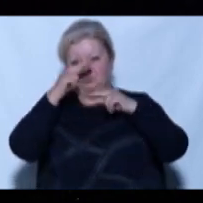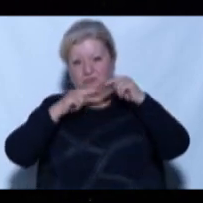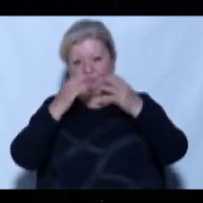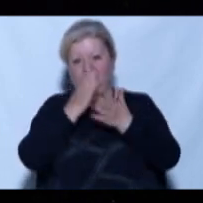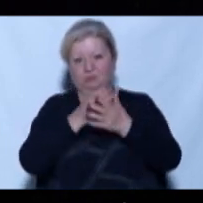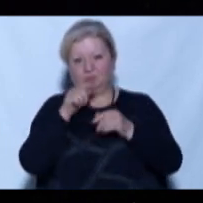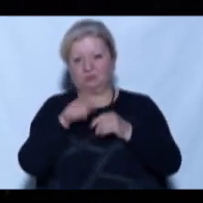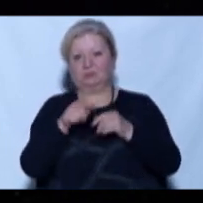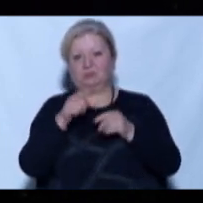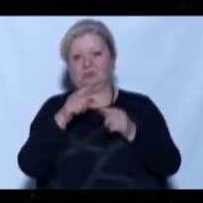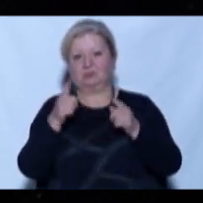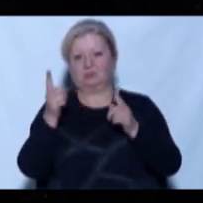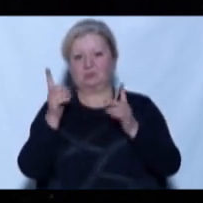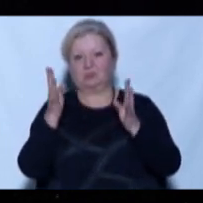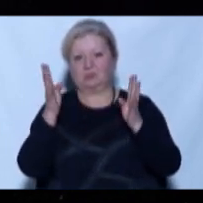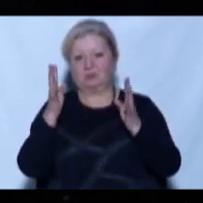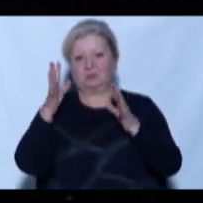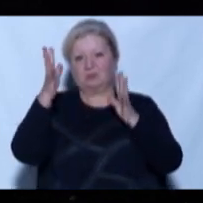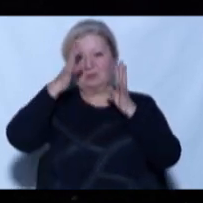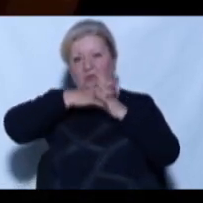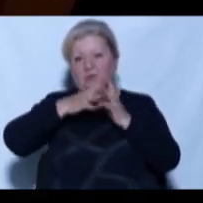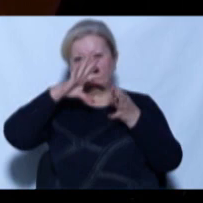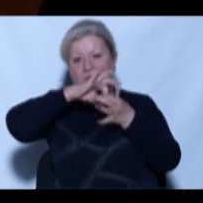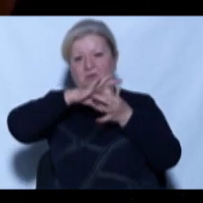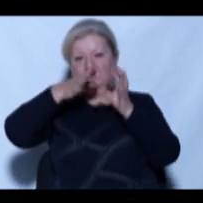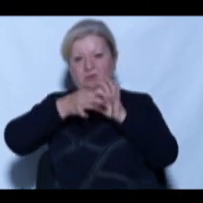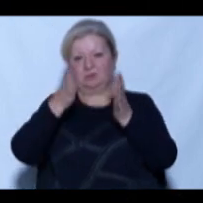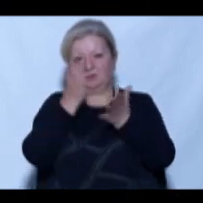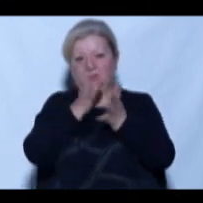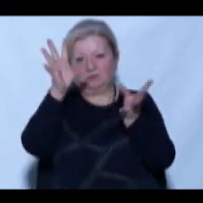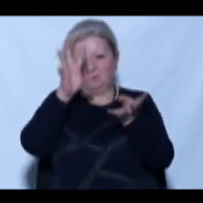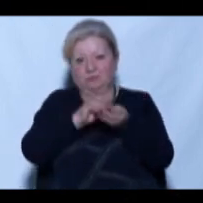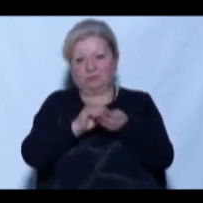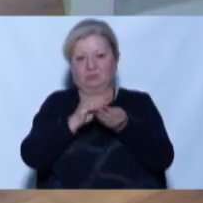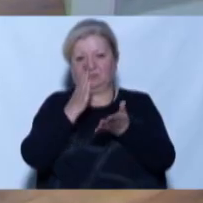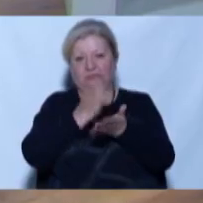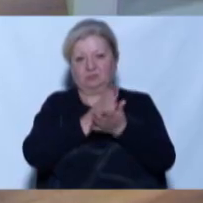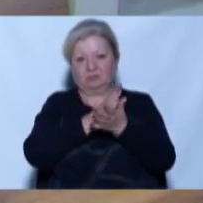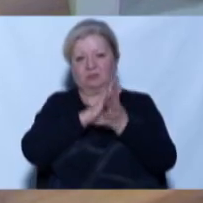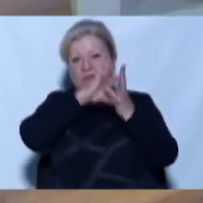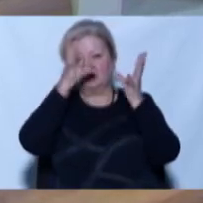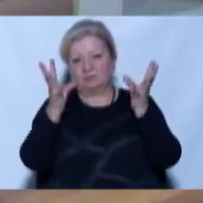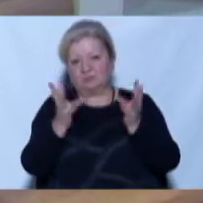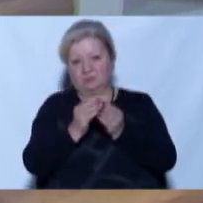ისინი ერთმანეთში არიან გადაჯაჭული, ერთმანეთზე დამოკიდებული და ერთ